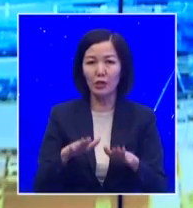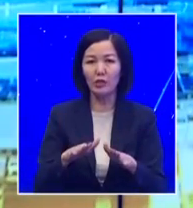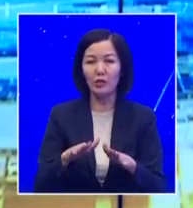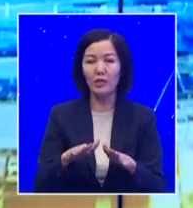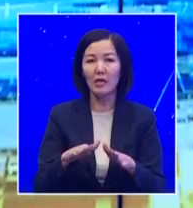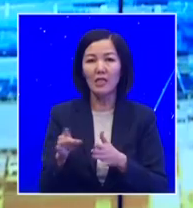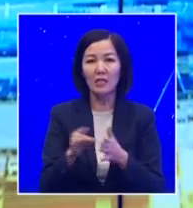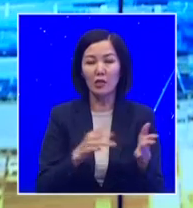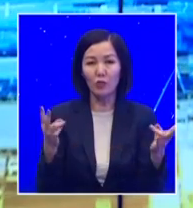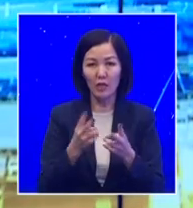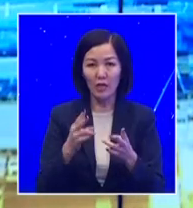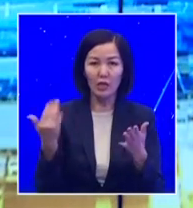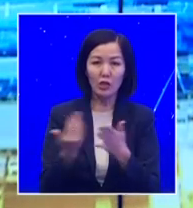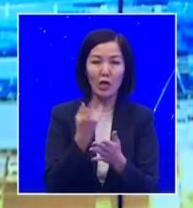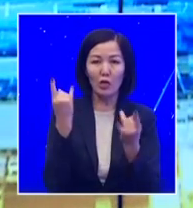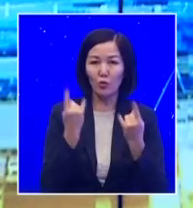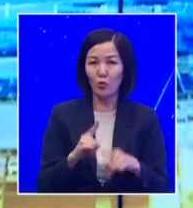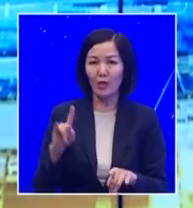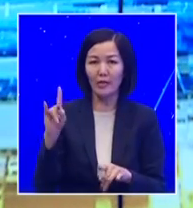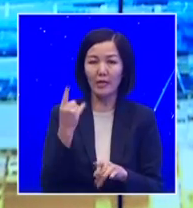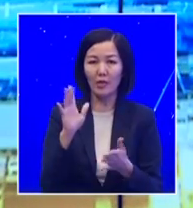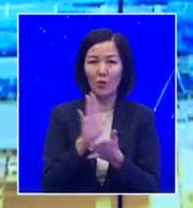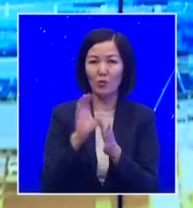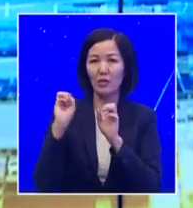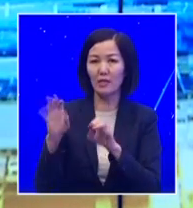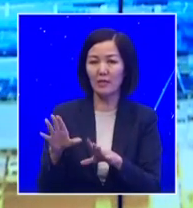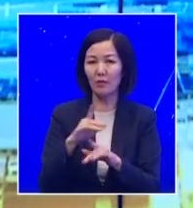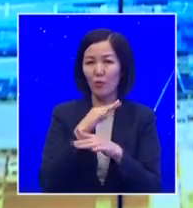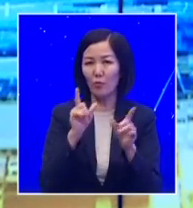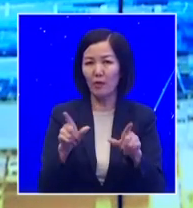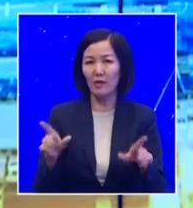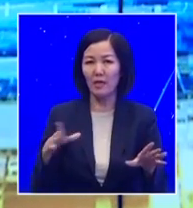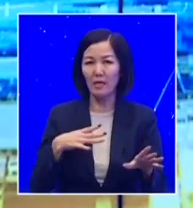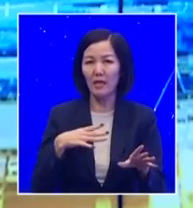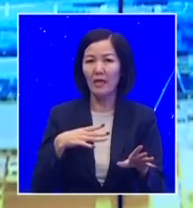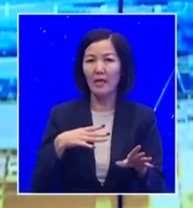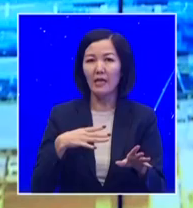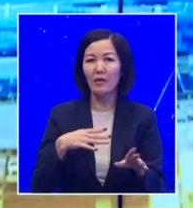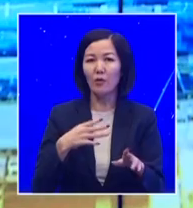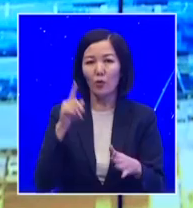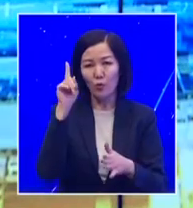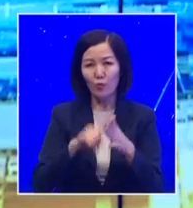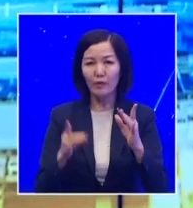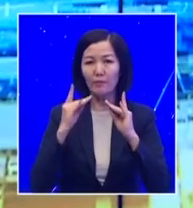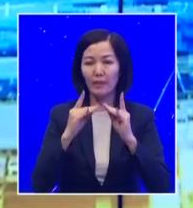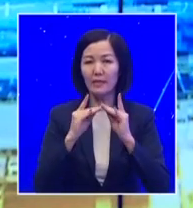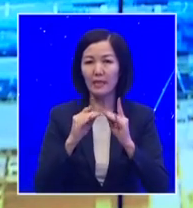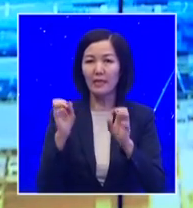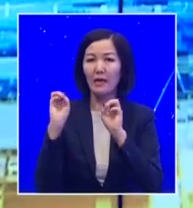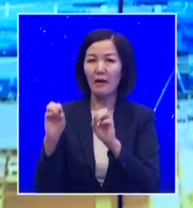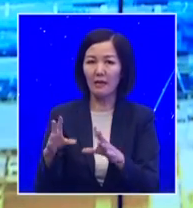мәжбүрліктен туындапты. Жаңа туған нәрестелерін қоқысқа тастап кететіндер көбейген. Қайырсыздардан не қайыр, одан да үміт бесігіне